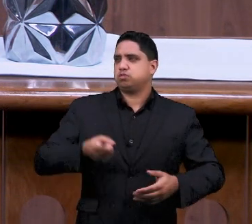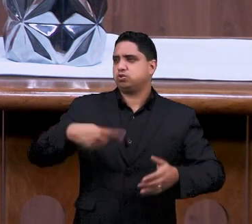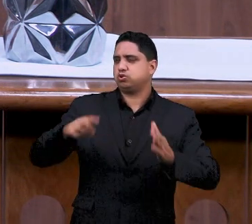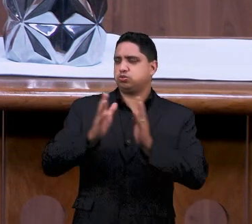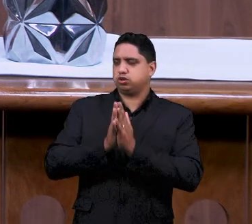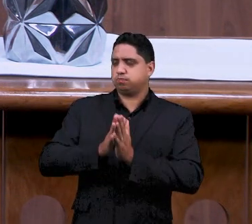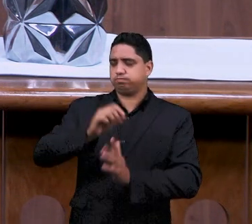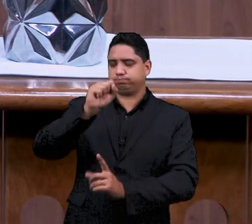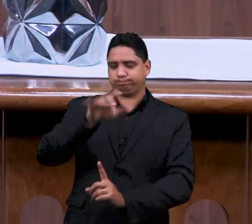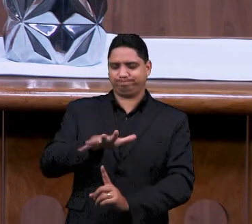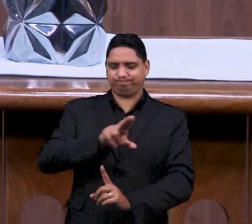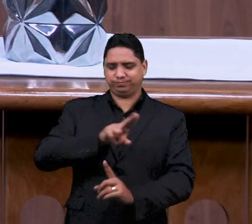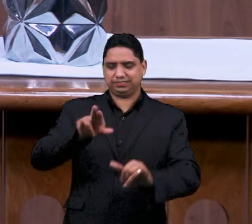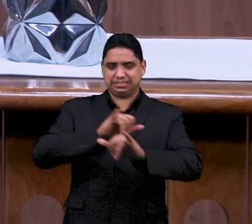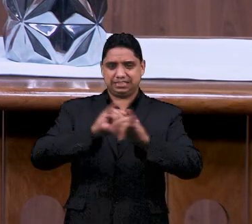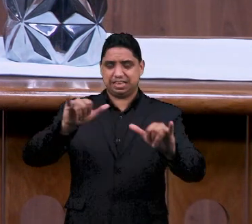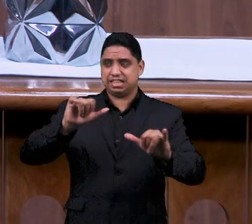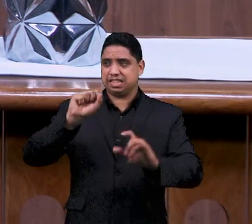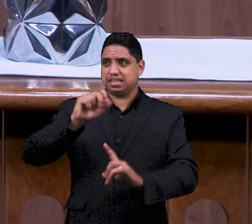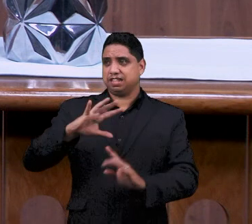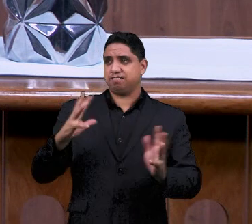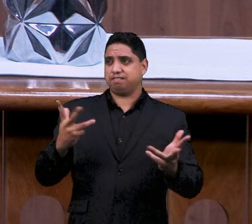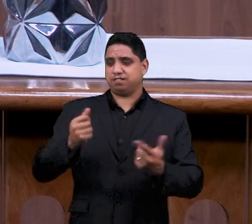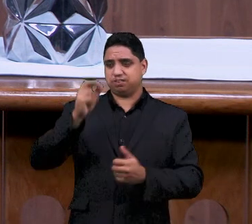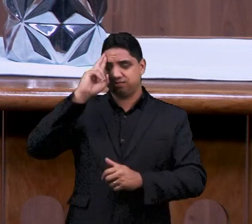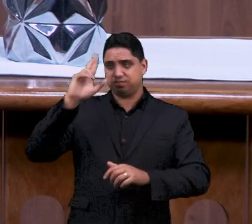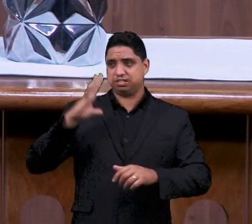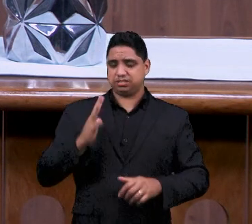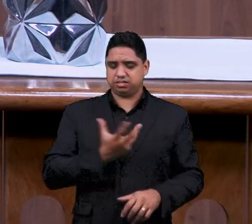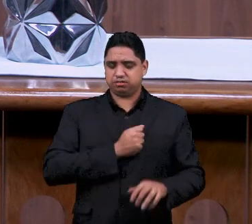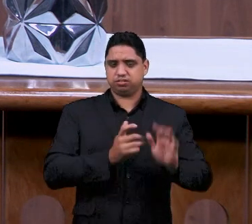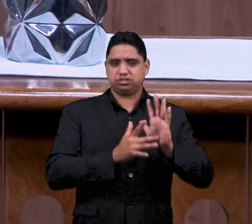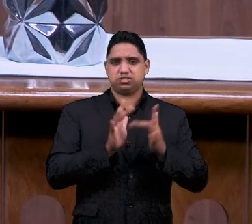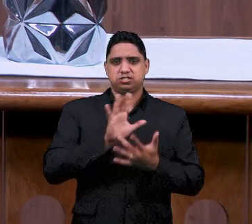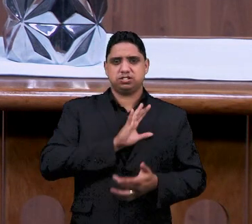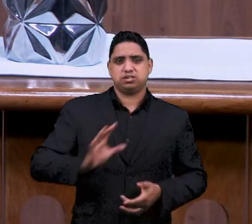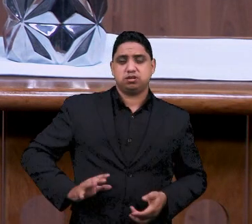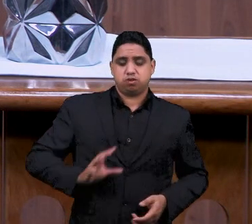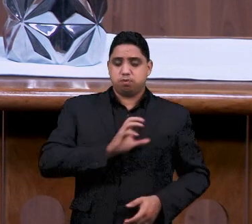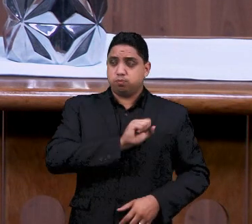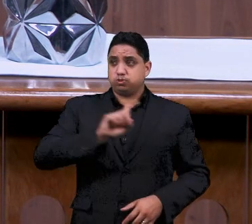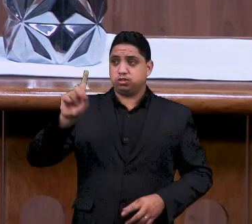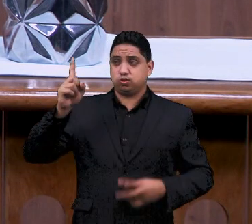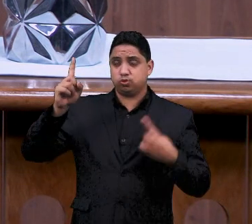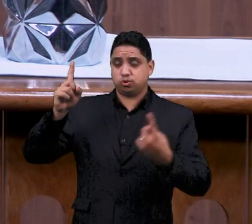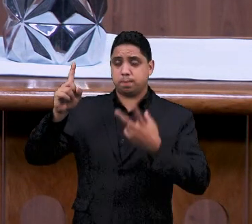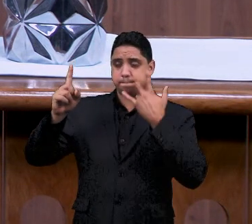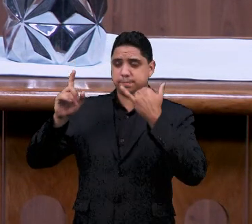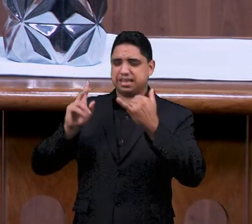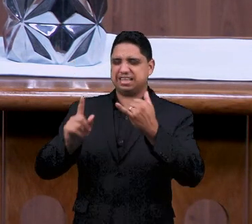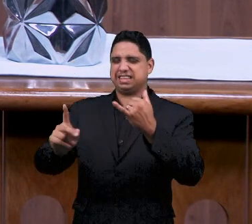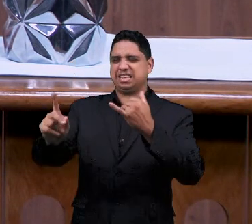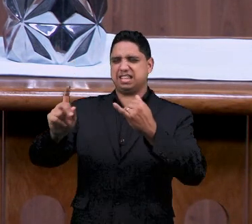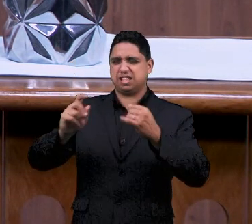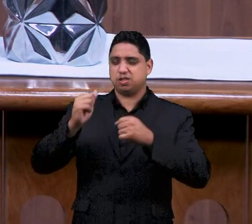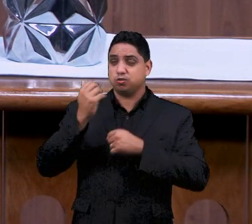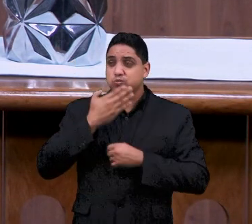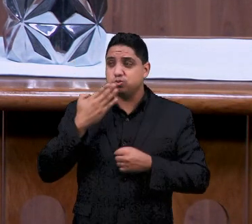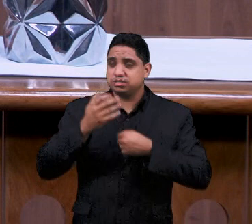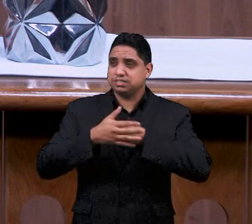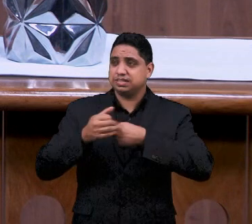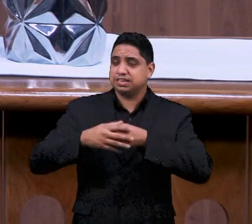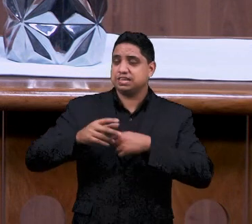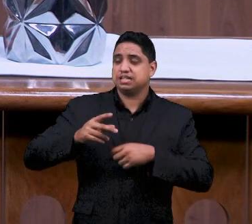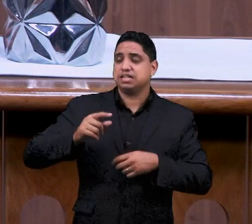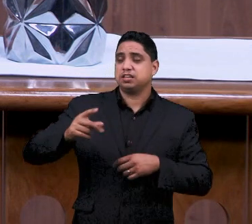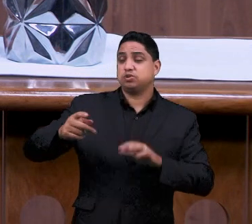que la grâce merveilleuse du Seigneur et Sauveur Jésus-Christ, l'amour de Dieu, notre Père éternel, et le douce et sainte et éternelle consolation du